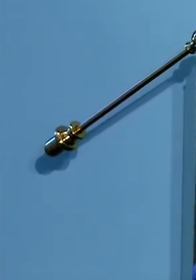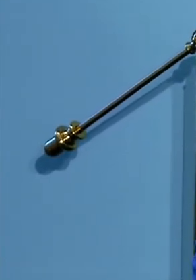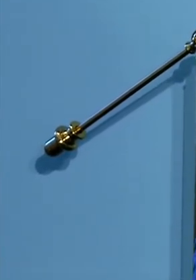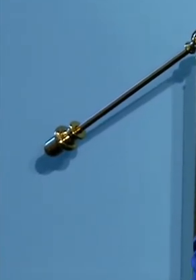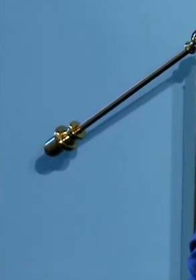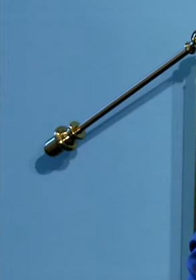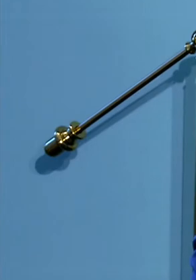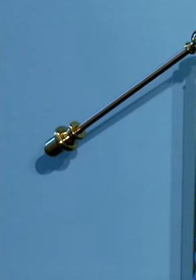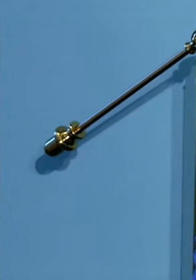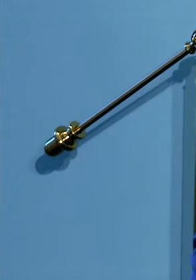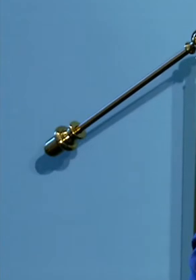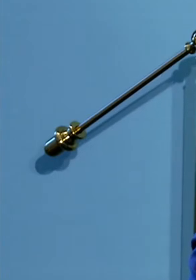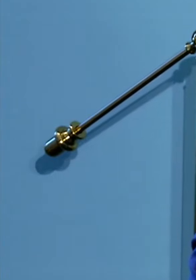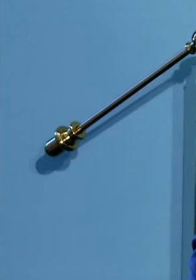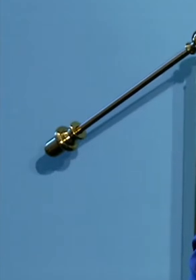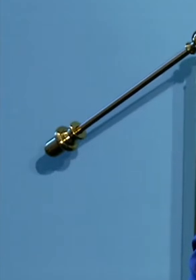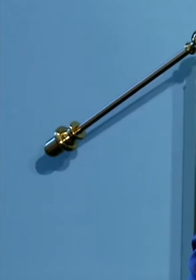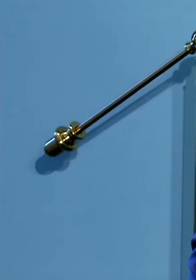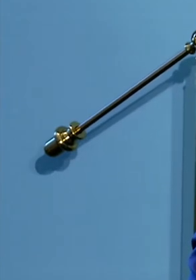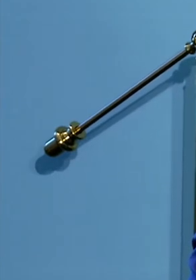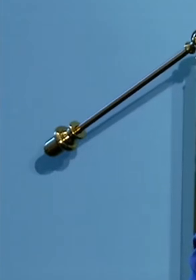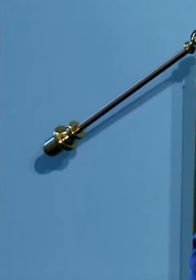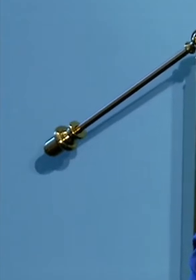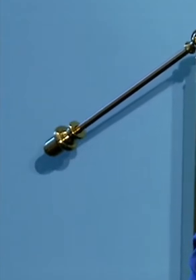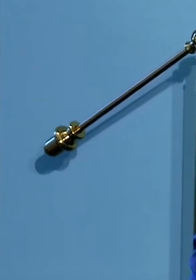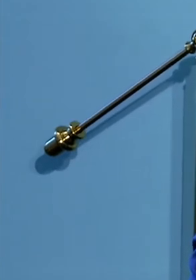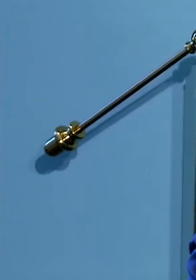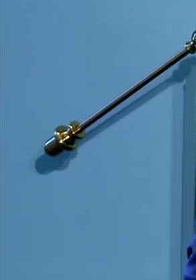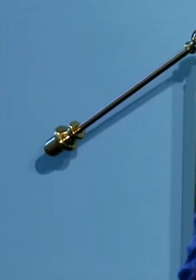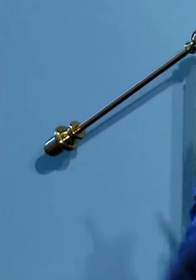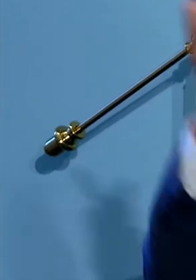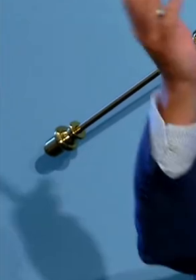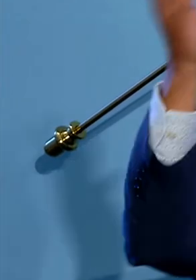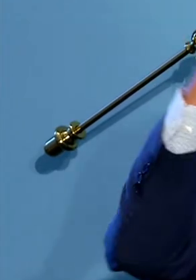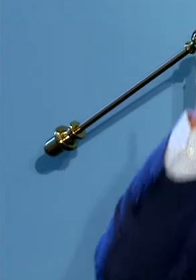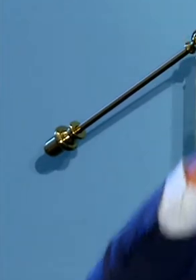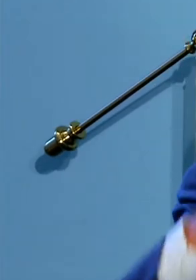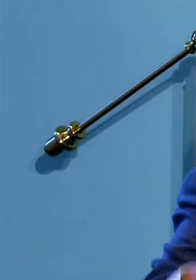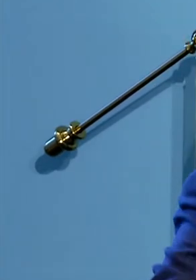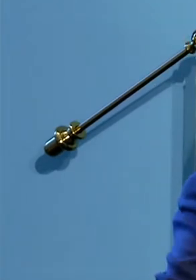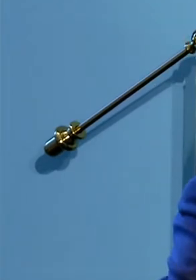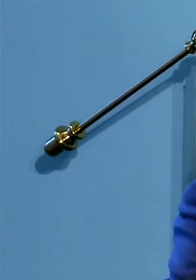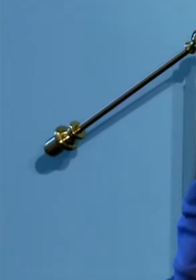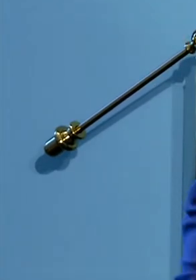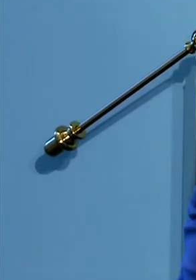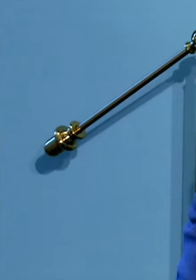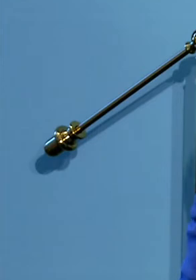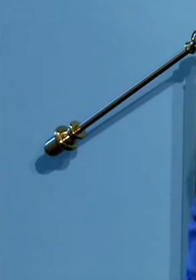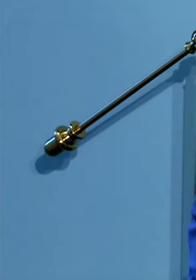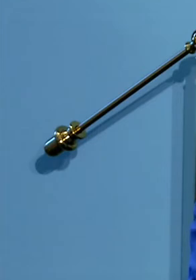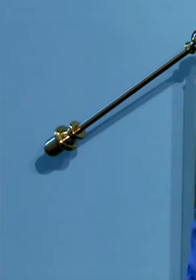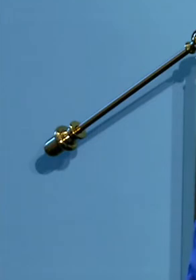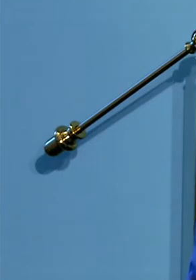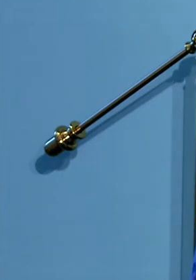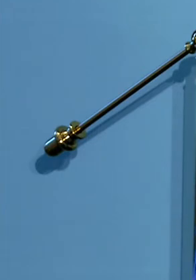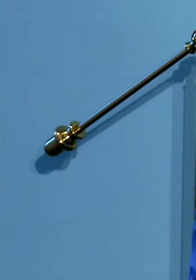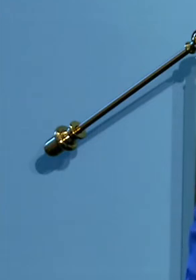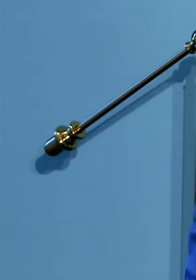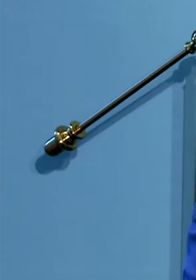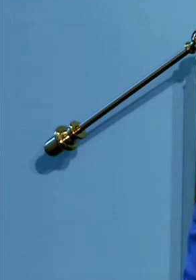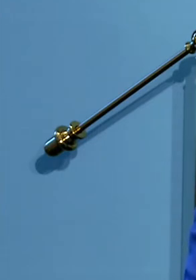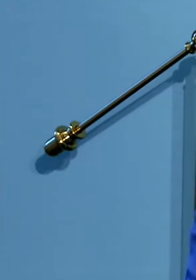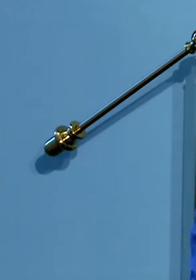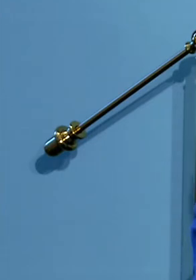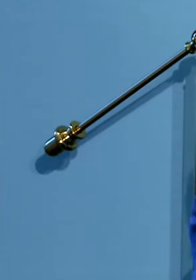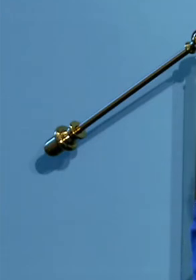tiden. Tänka, vad fan är irrationellt? Jag tror det är ett yrke som kommer att bli skitstort när vi har massa sensorer. Människor i trafiken och annat, det